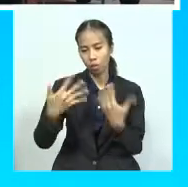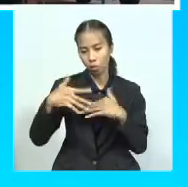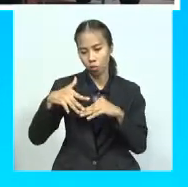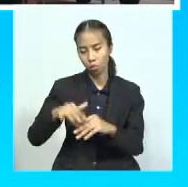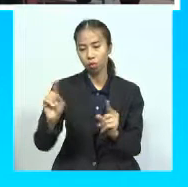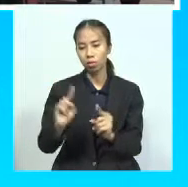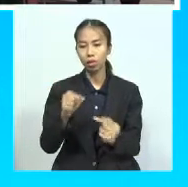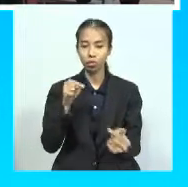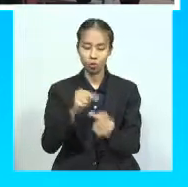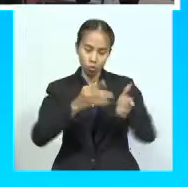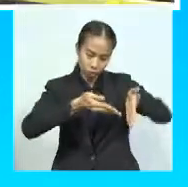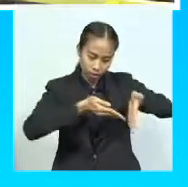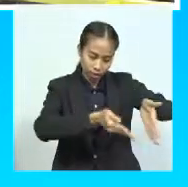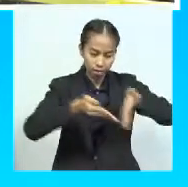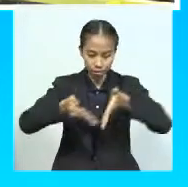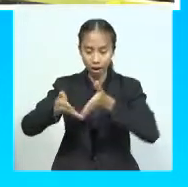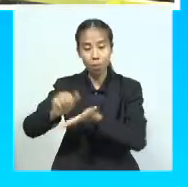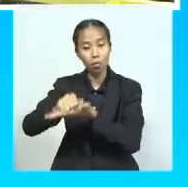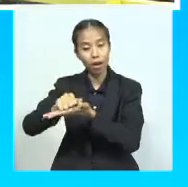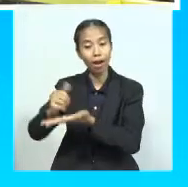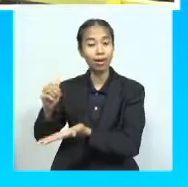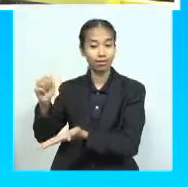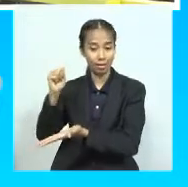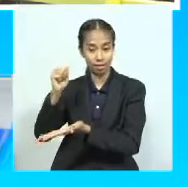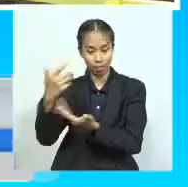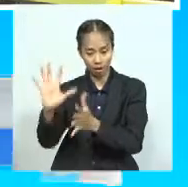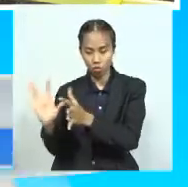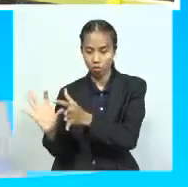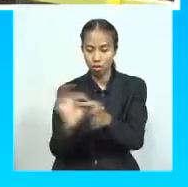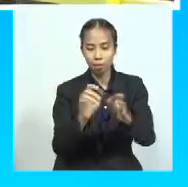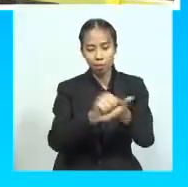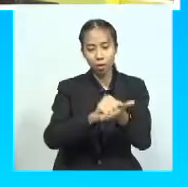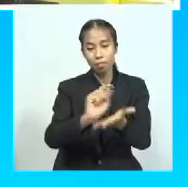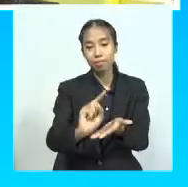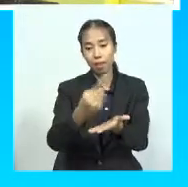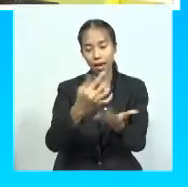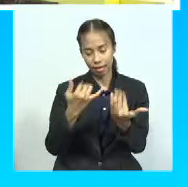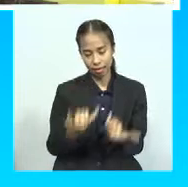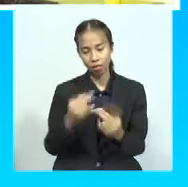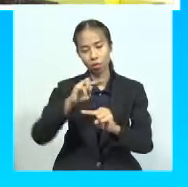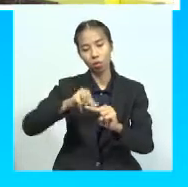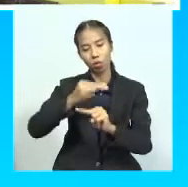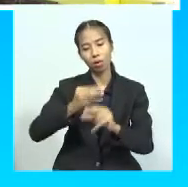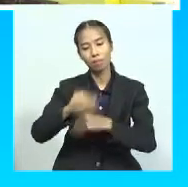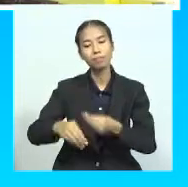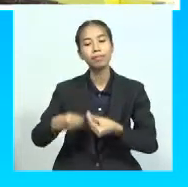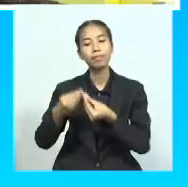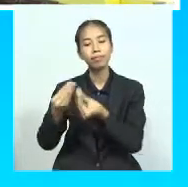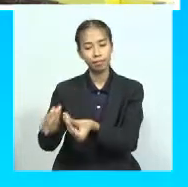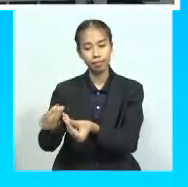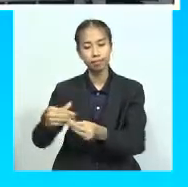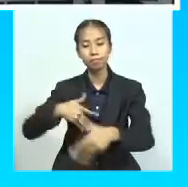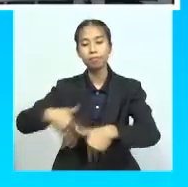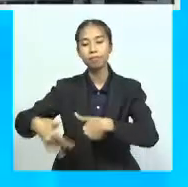กับแนวเส้นทางให้บริการเดิมอันนี้จะเกิดความต่อเนื่องนะครับเพื่อมอบเป็นของขวัญปีใหม่ให้กับประชาชน